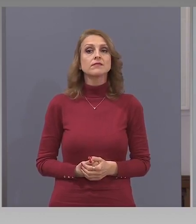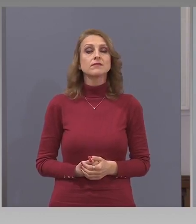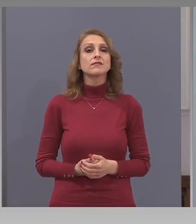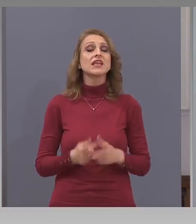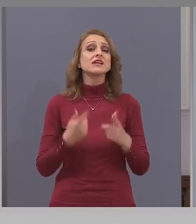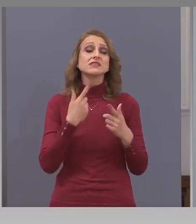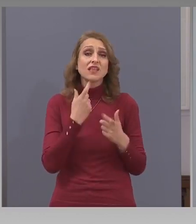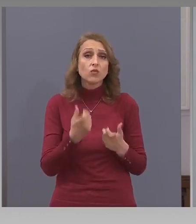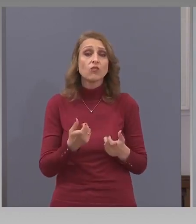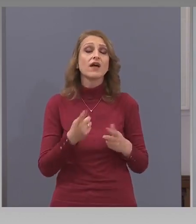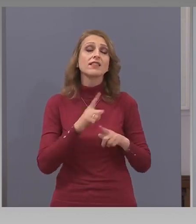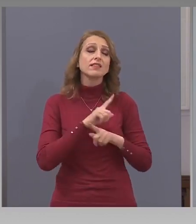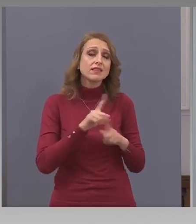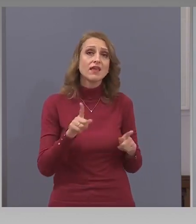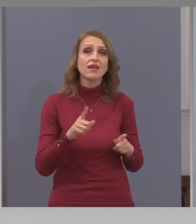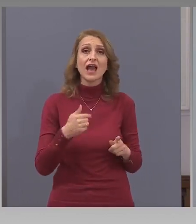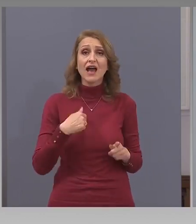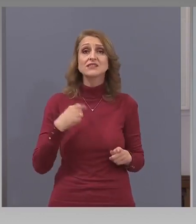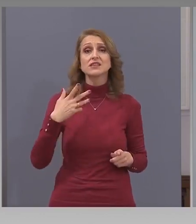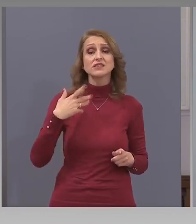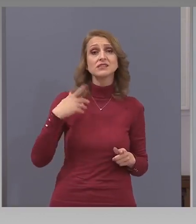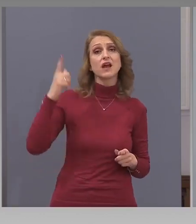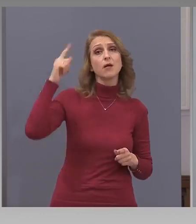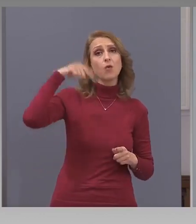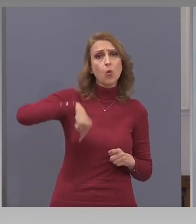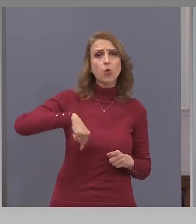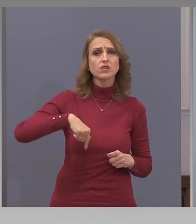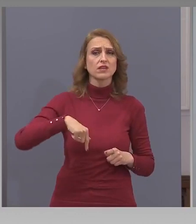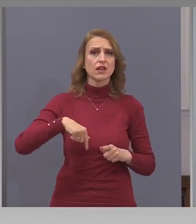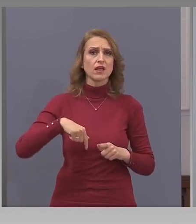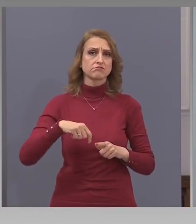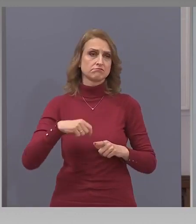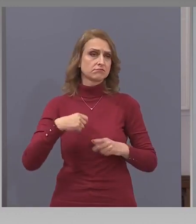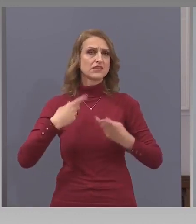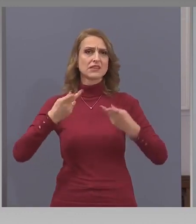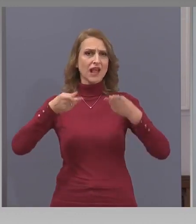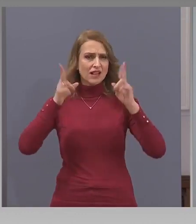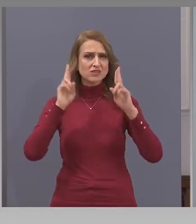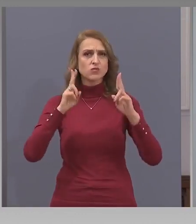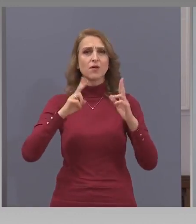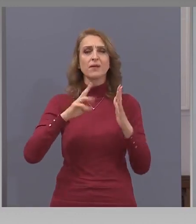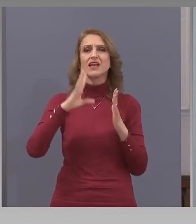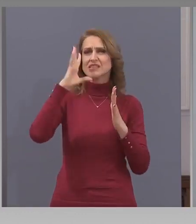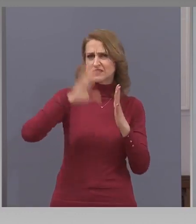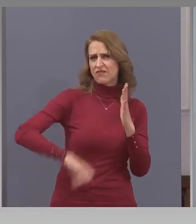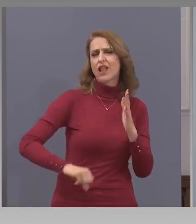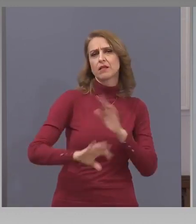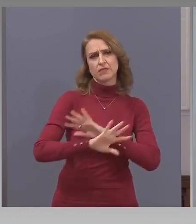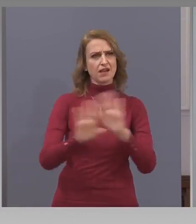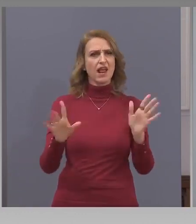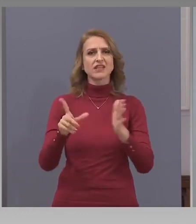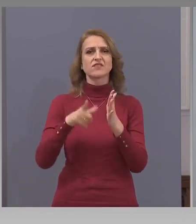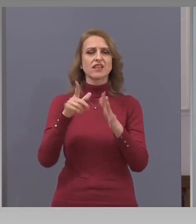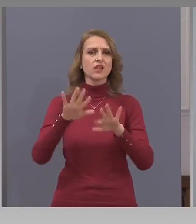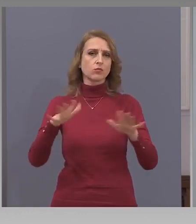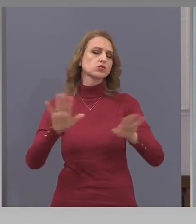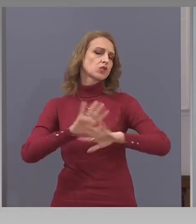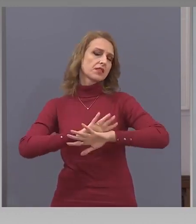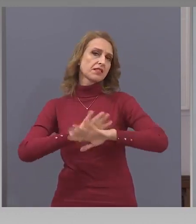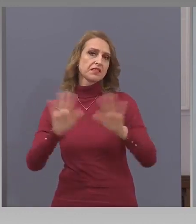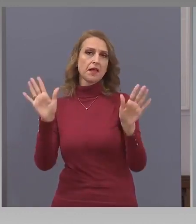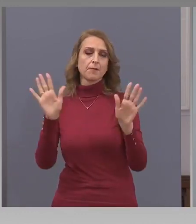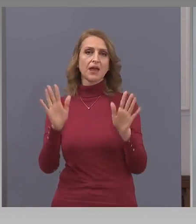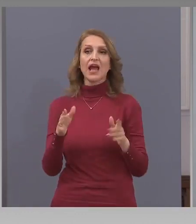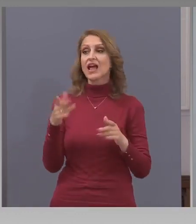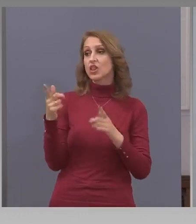Така че не искам, аз искам утре да го махна. Ако можеше утре да гласуваме сваляне на извънредното положение, и докторите са ми